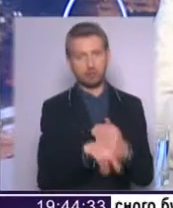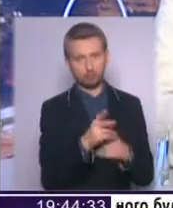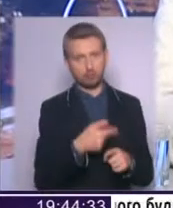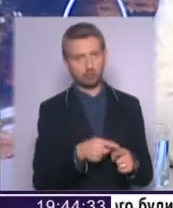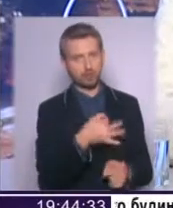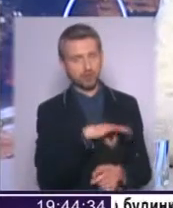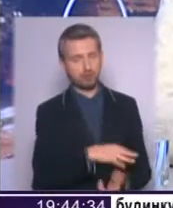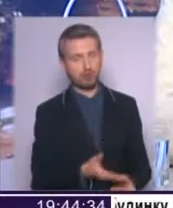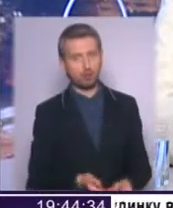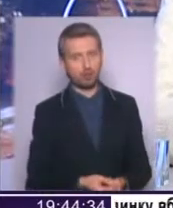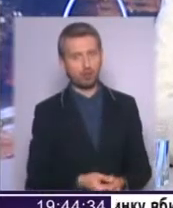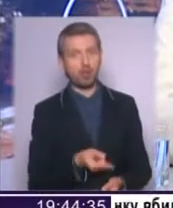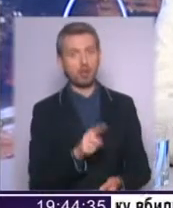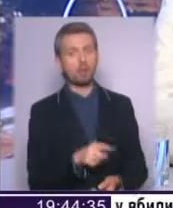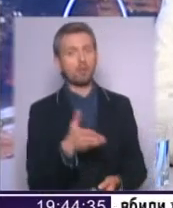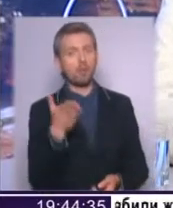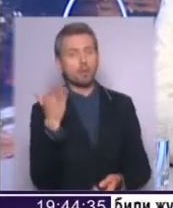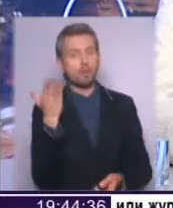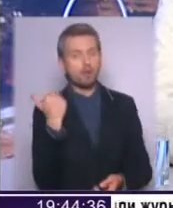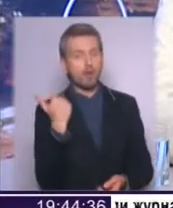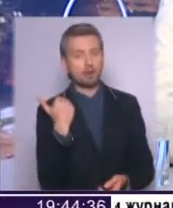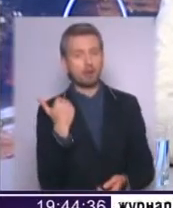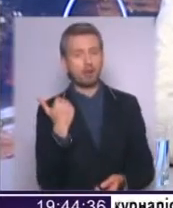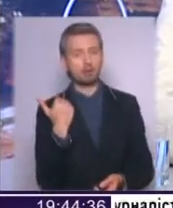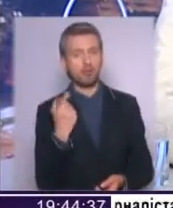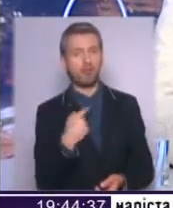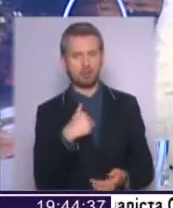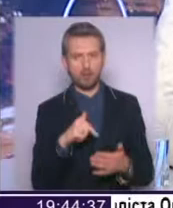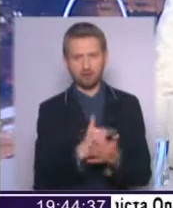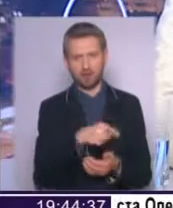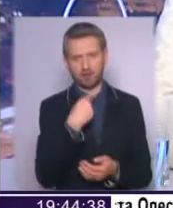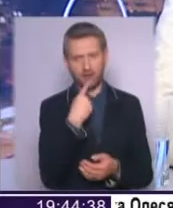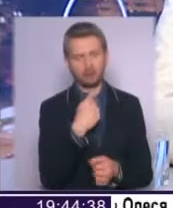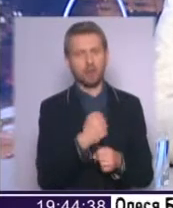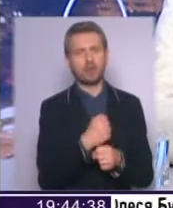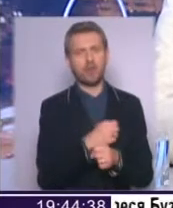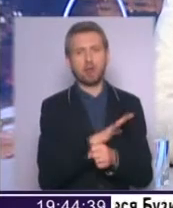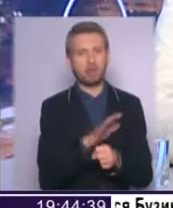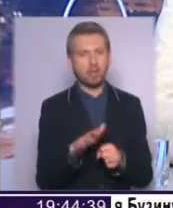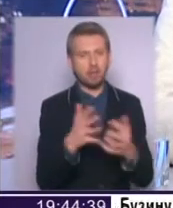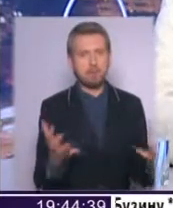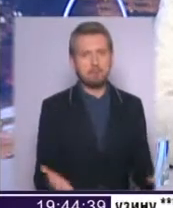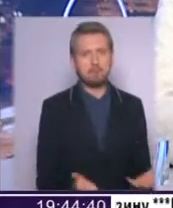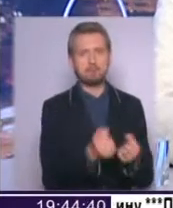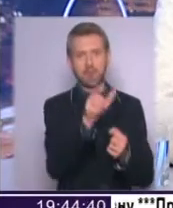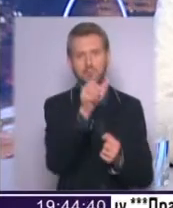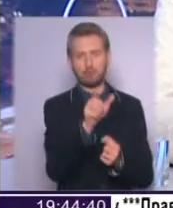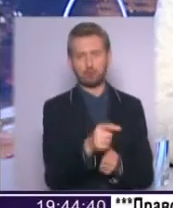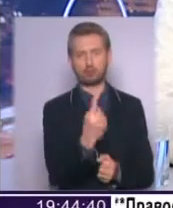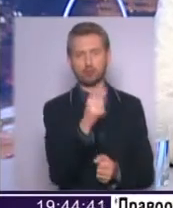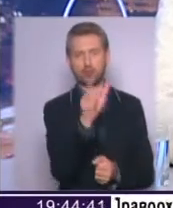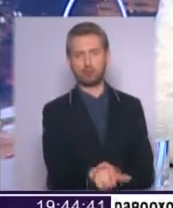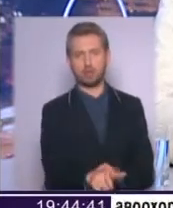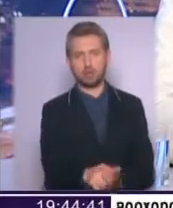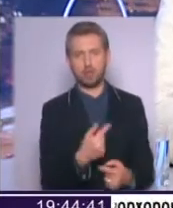вигідно. Тому давайте, я ще раз кажу, не робіть місію з однієї людини.